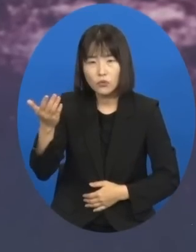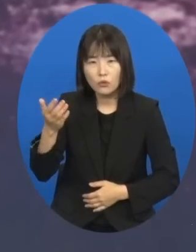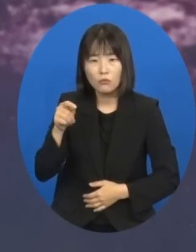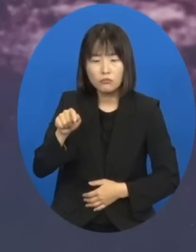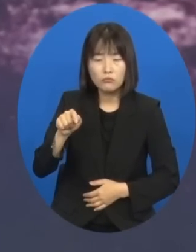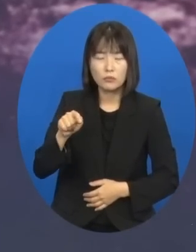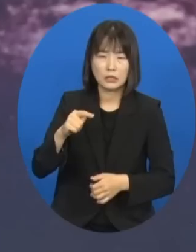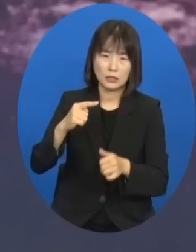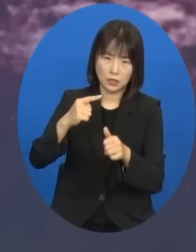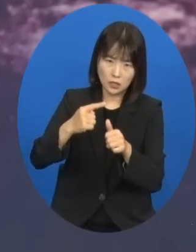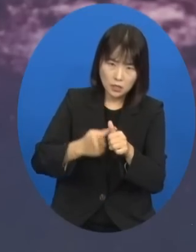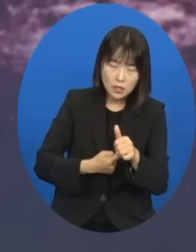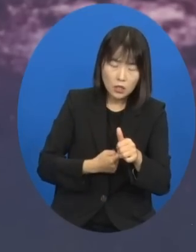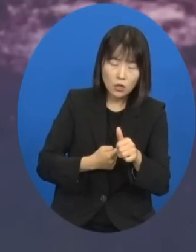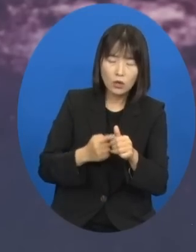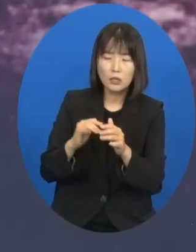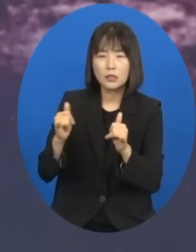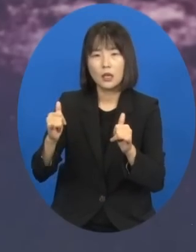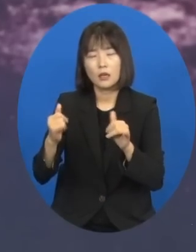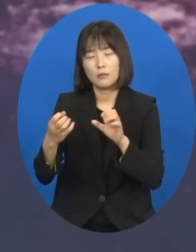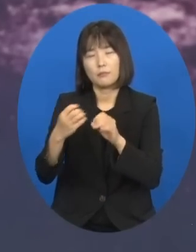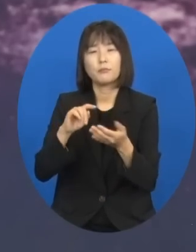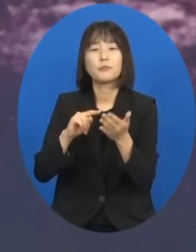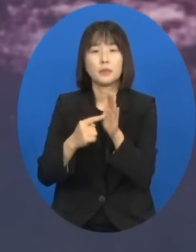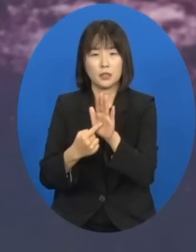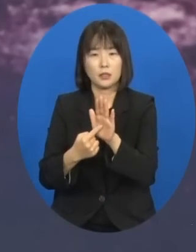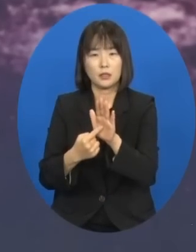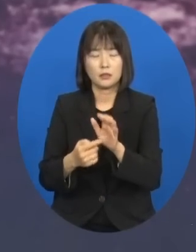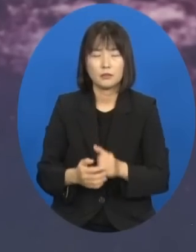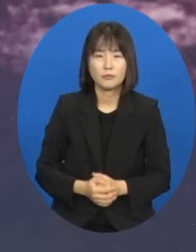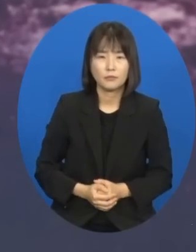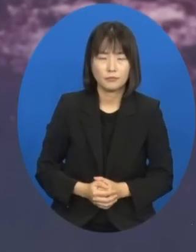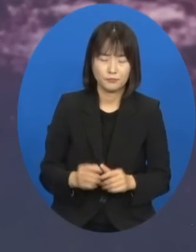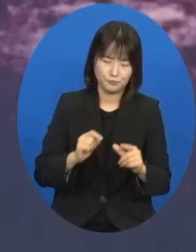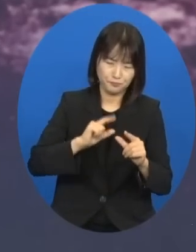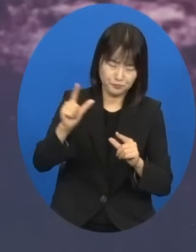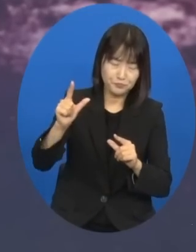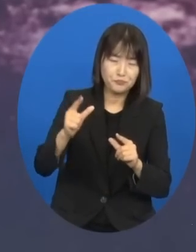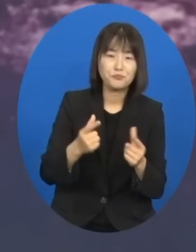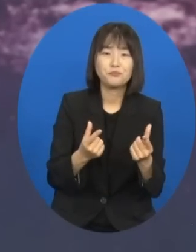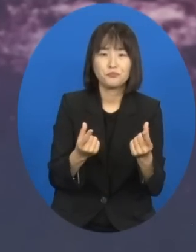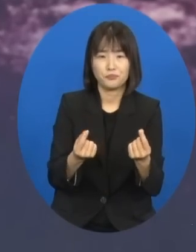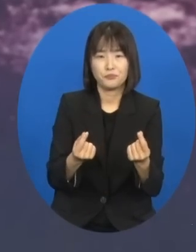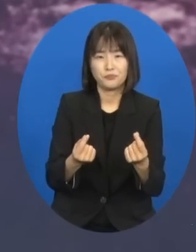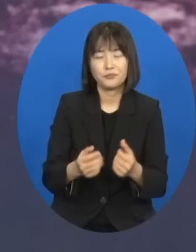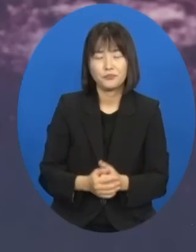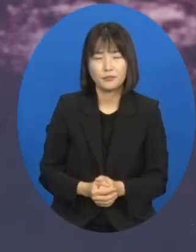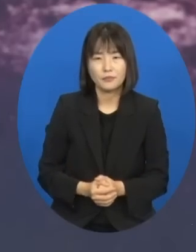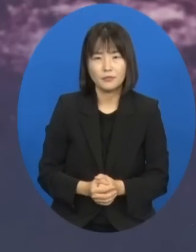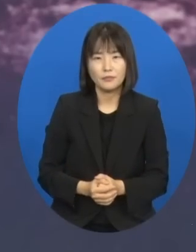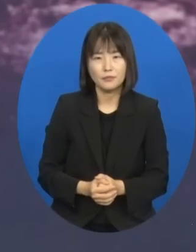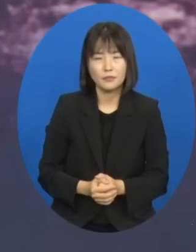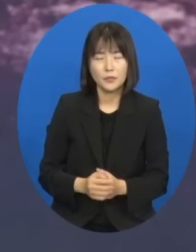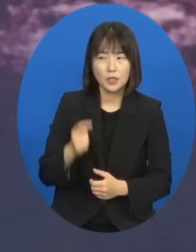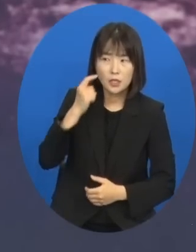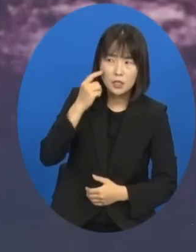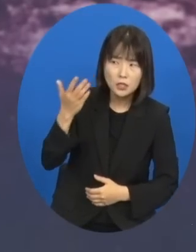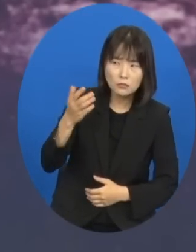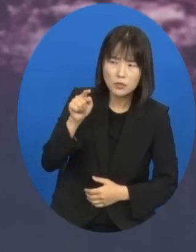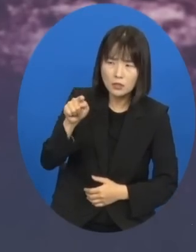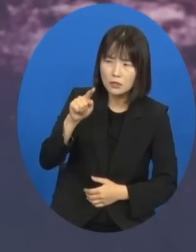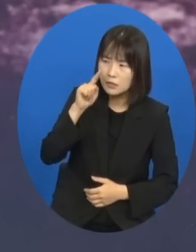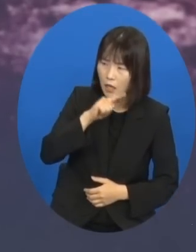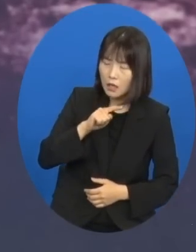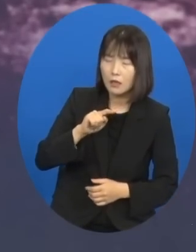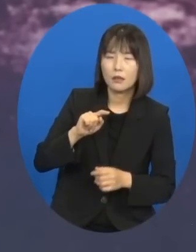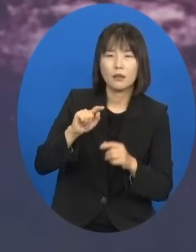자연스러운 우리 인간의 반응이에요. 누구나 거의 다 그렇습니다. 이 질문 자체가 악한 것이 아니에요. 이